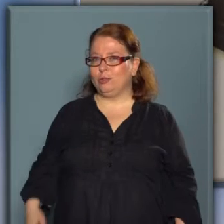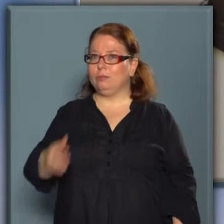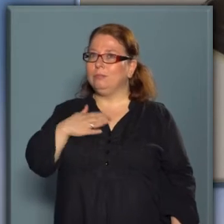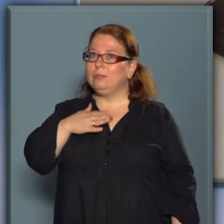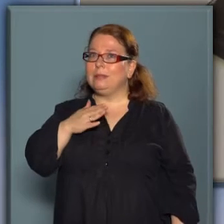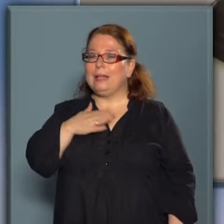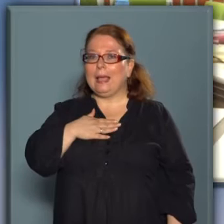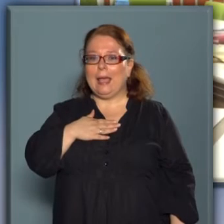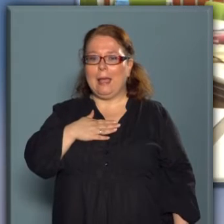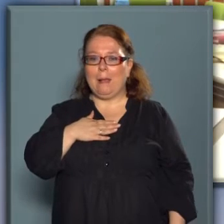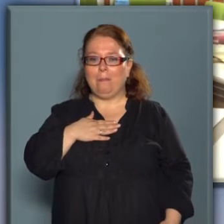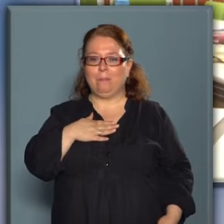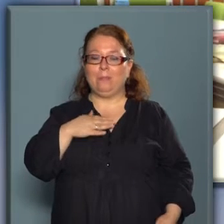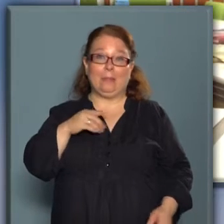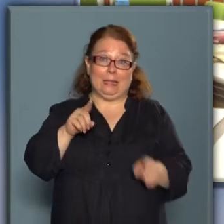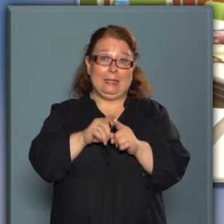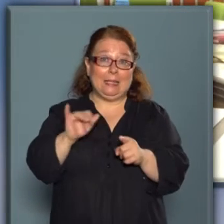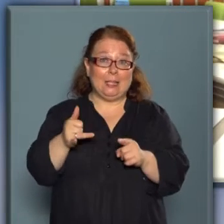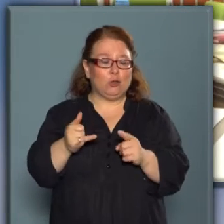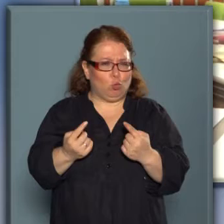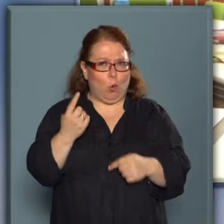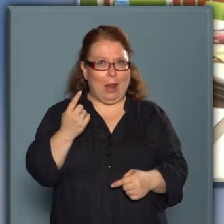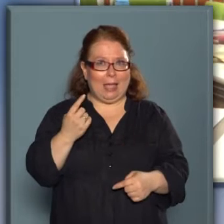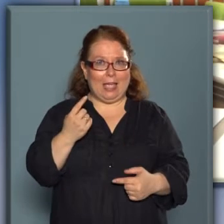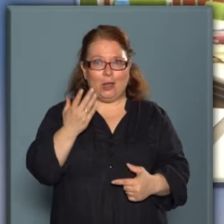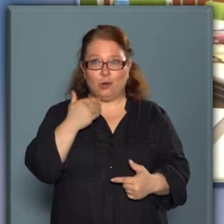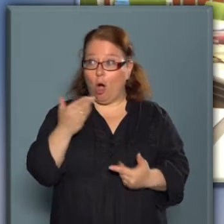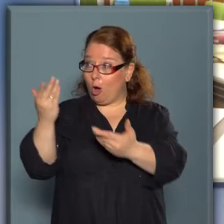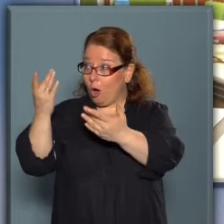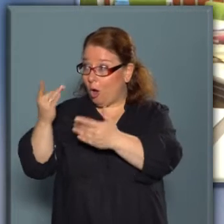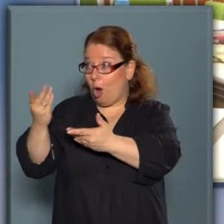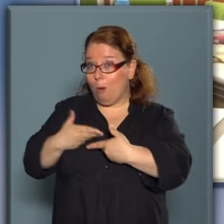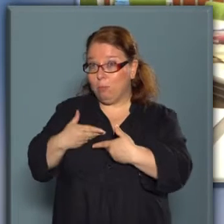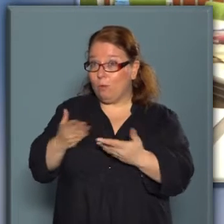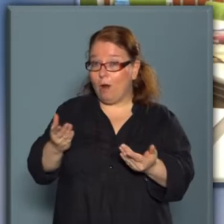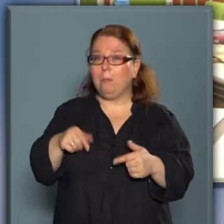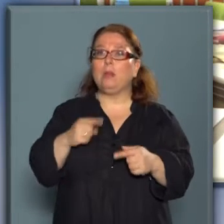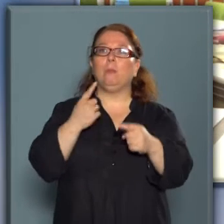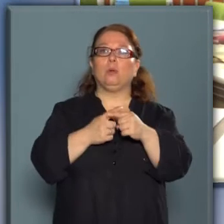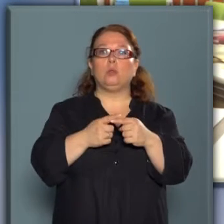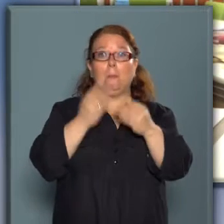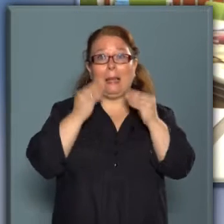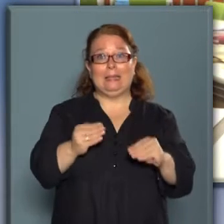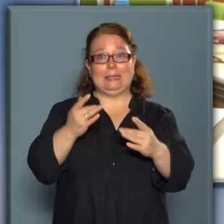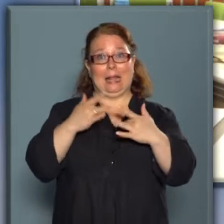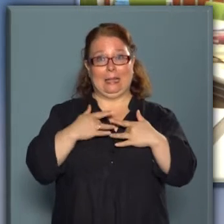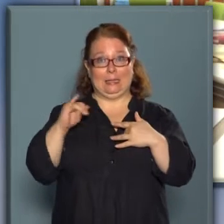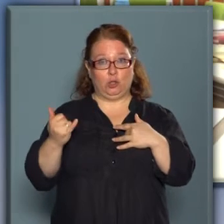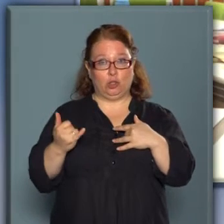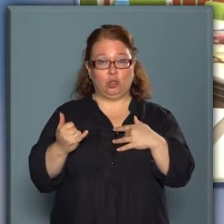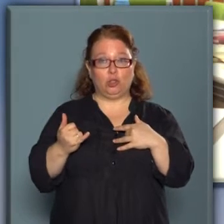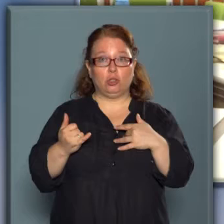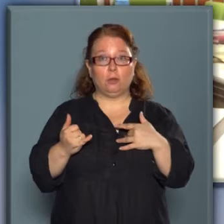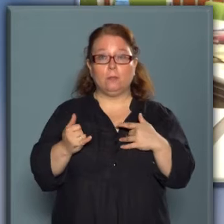nekem ott így is borzasztó különleges, hogyha így kapunk valamit. Azon kívül egy nagyon nagy